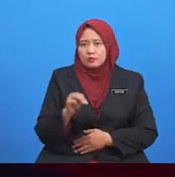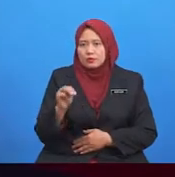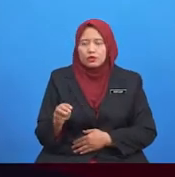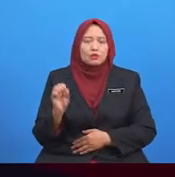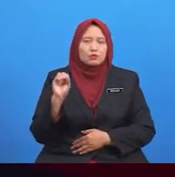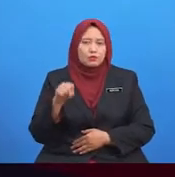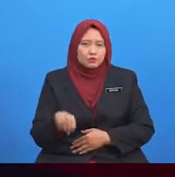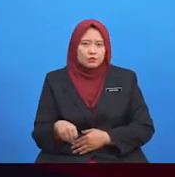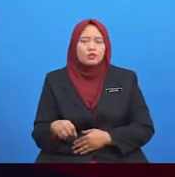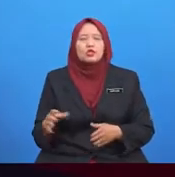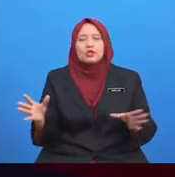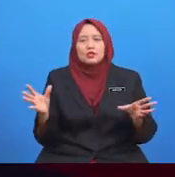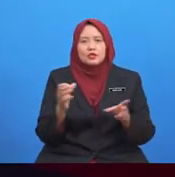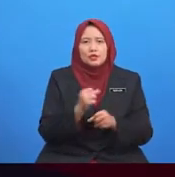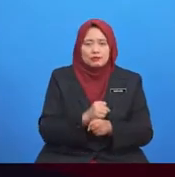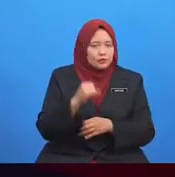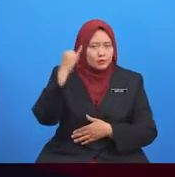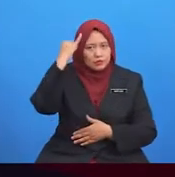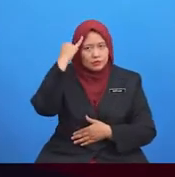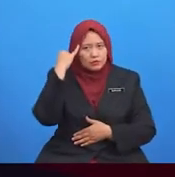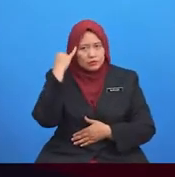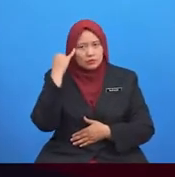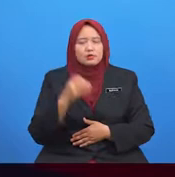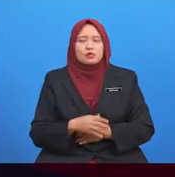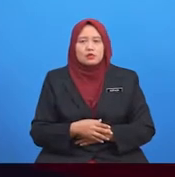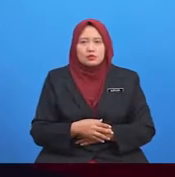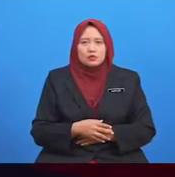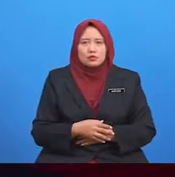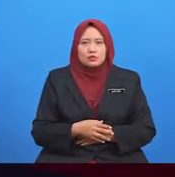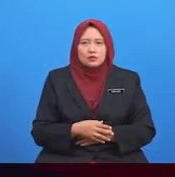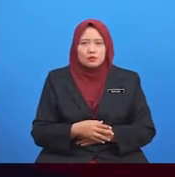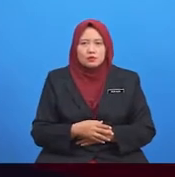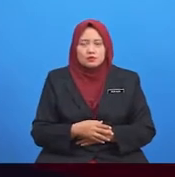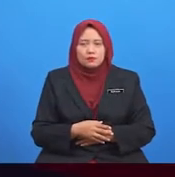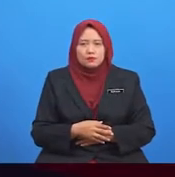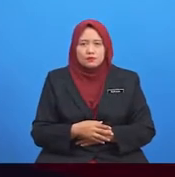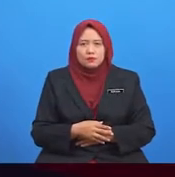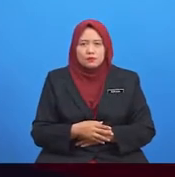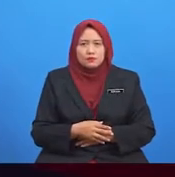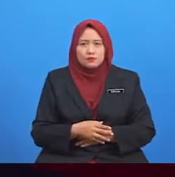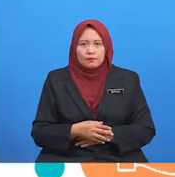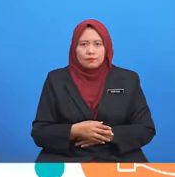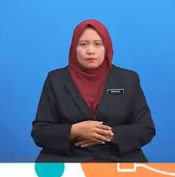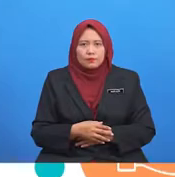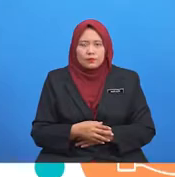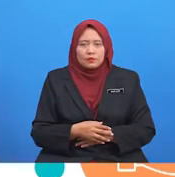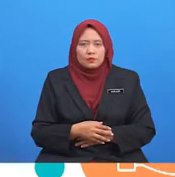Murid-murid juga boleh mengambil idea dari subjek rujukan bentuk organik atau alam benda.